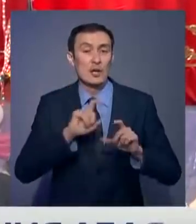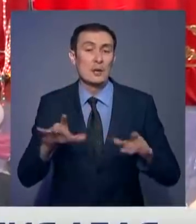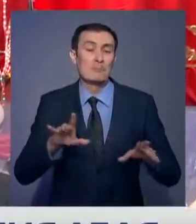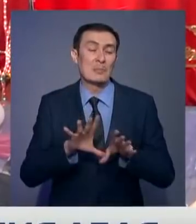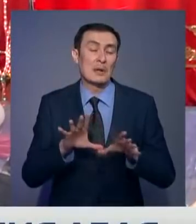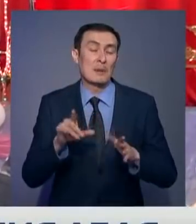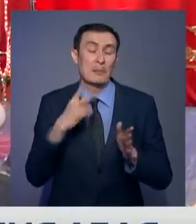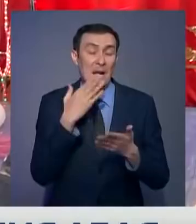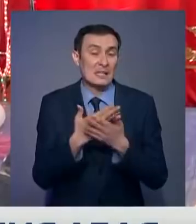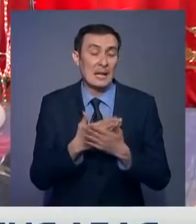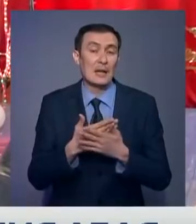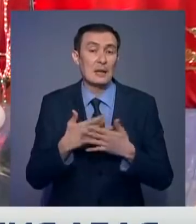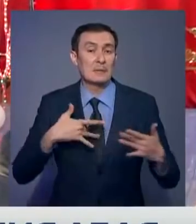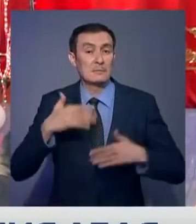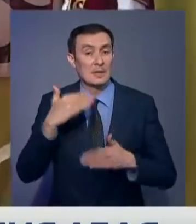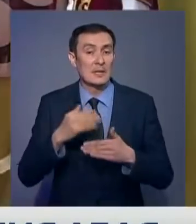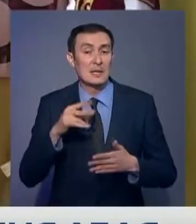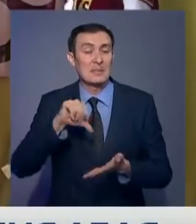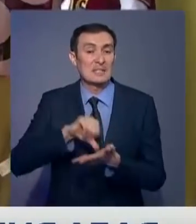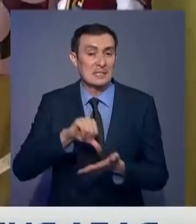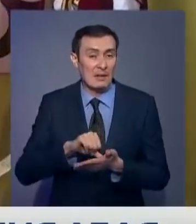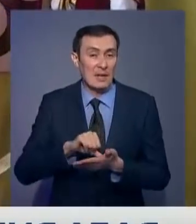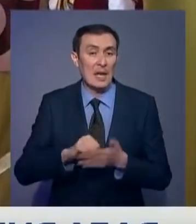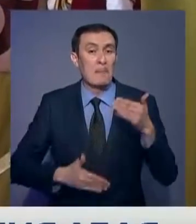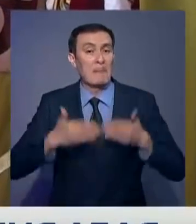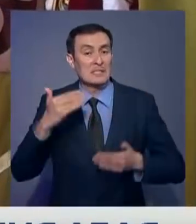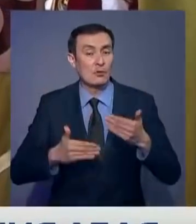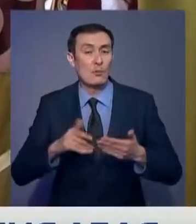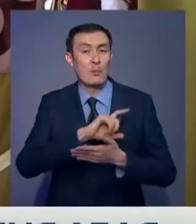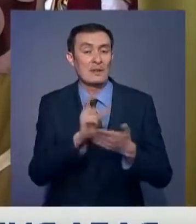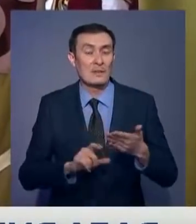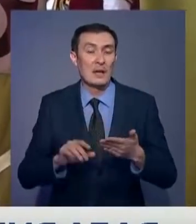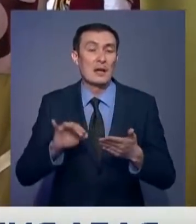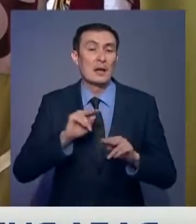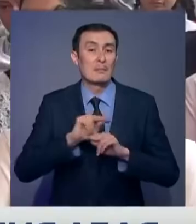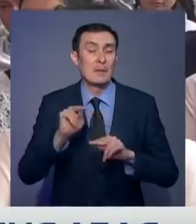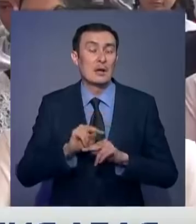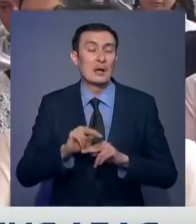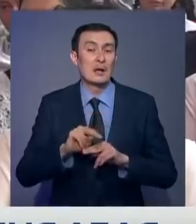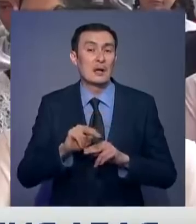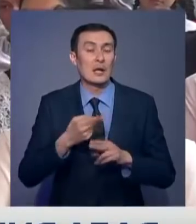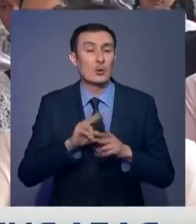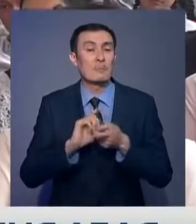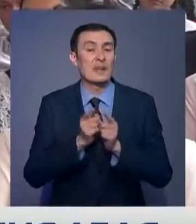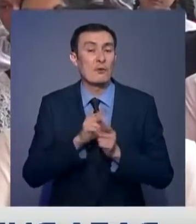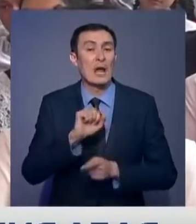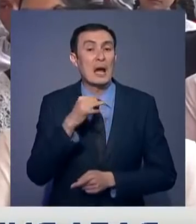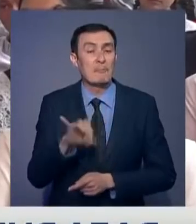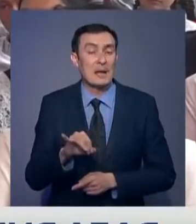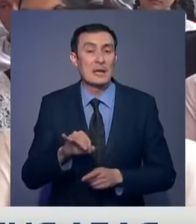инсценировали произведения поэта-просветителя и представили постановки по мотивам басен Крылова, которые перевел